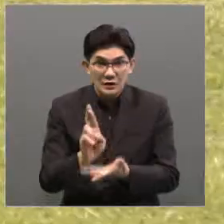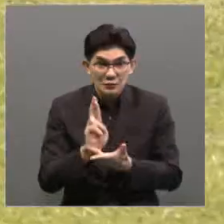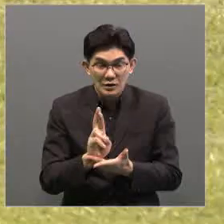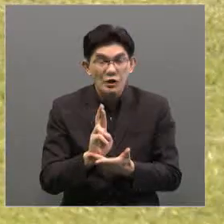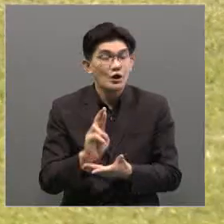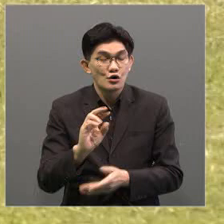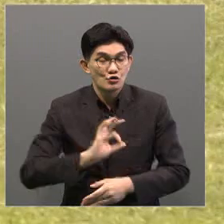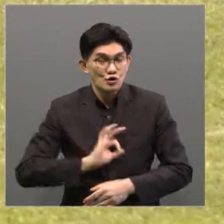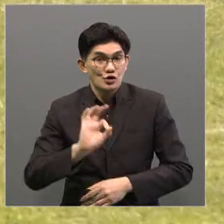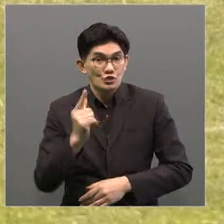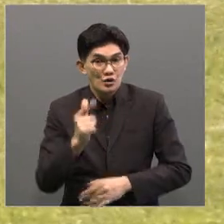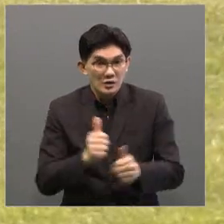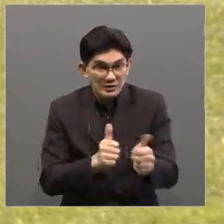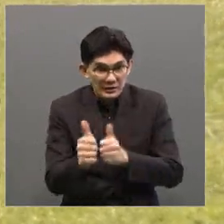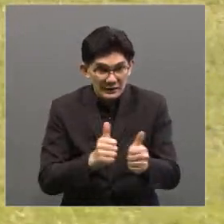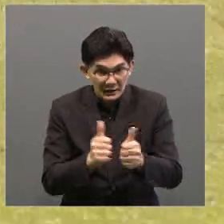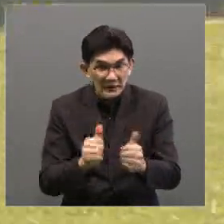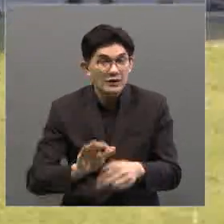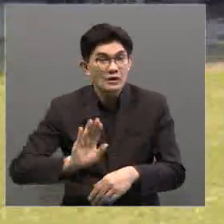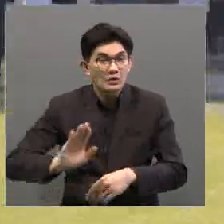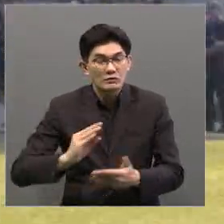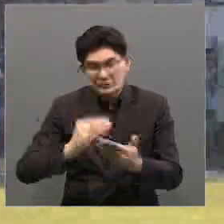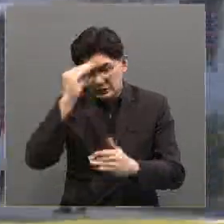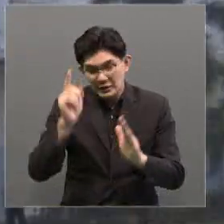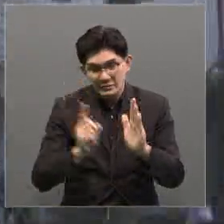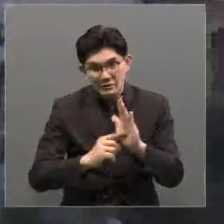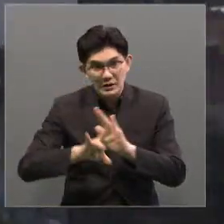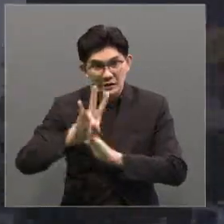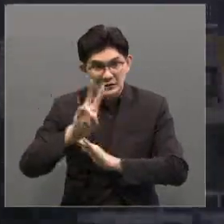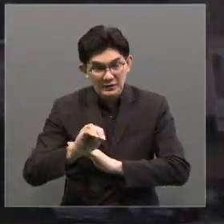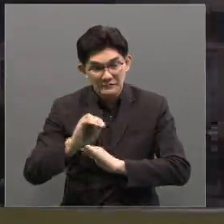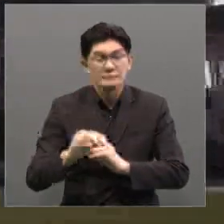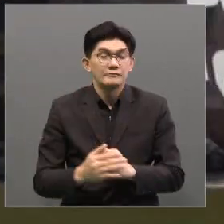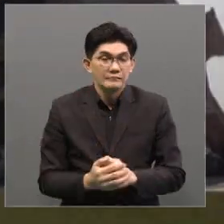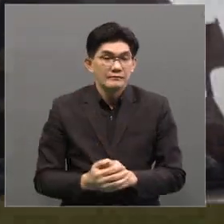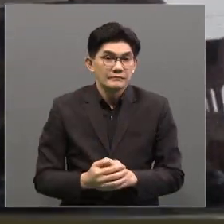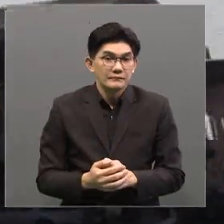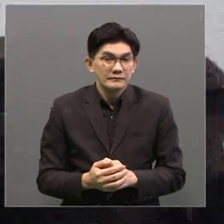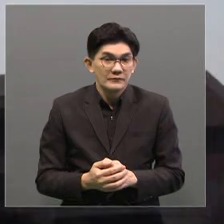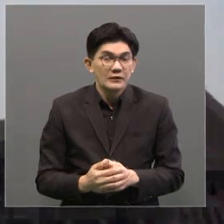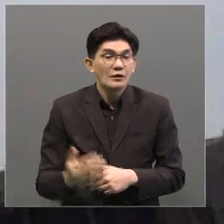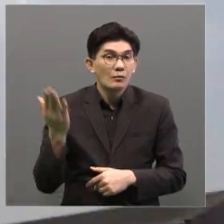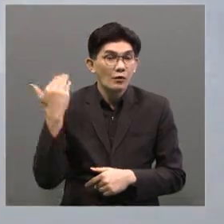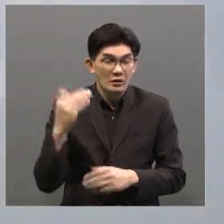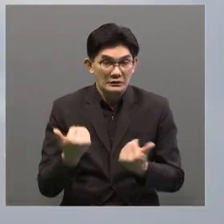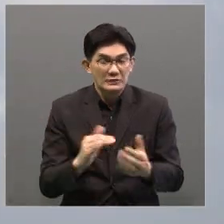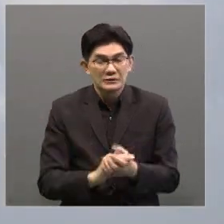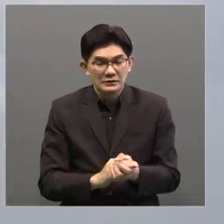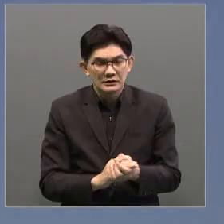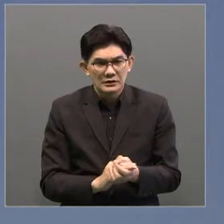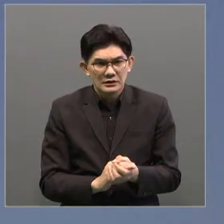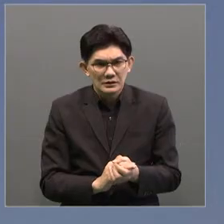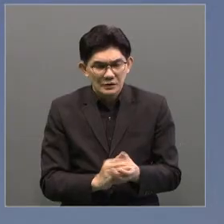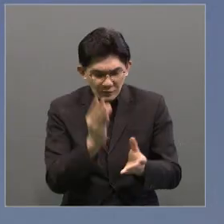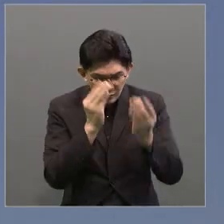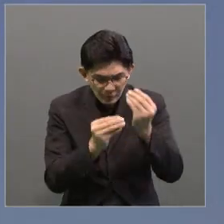องชนะเลิศจากการแข่งขันงานศิลปะหัตถกรรมนักเรียนครั้งที่70ที่จังหวัดร้อยเอ็ดซึ่งเดิมทีน้องน็อตได้ศึกษาเกี่ยวกับเครื่